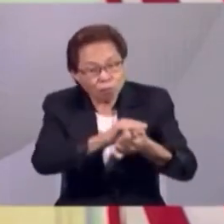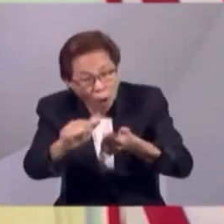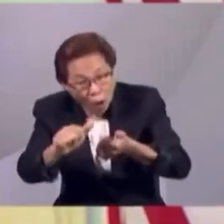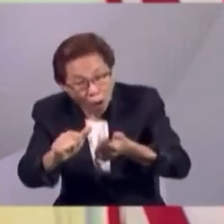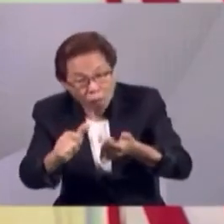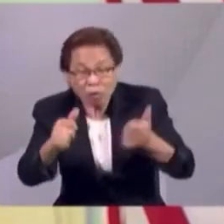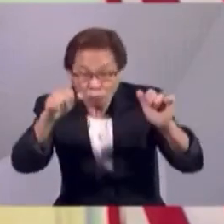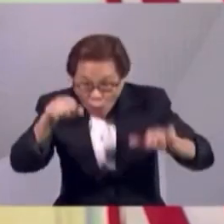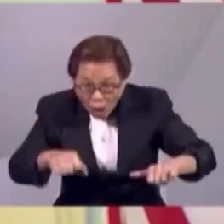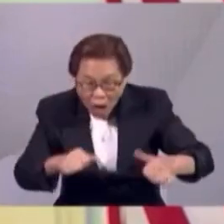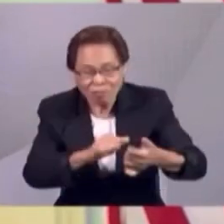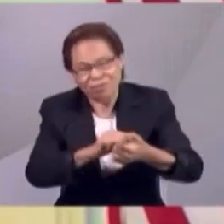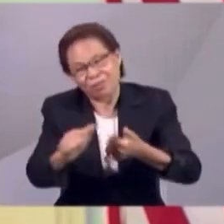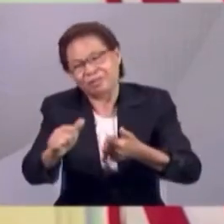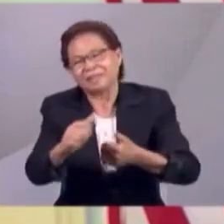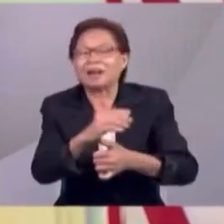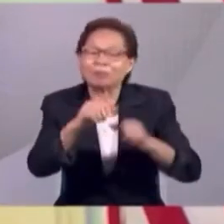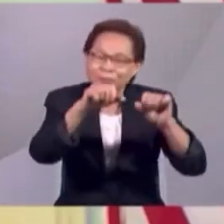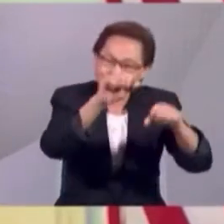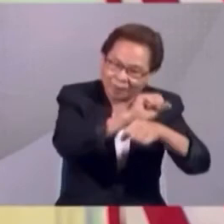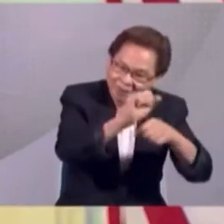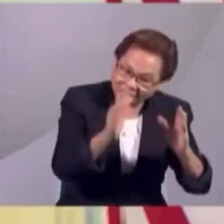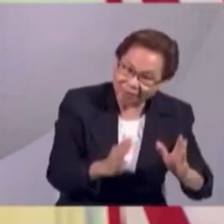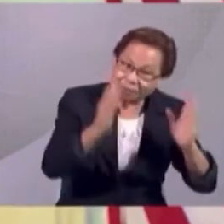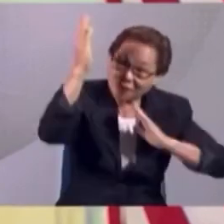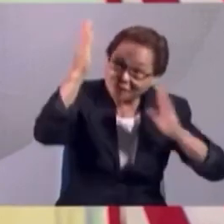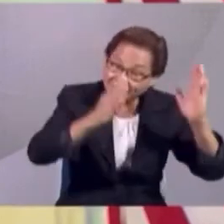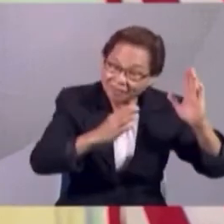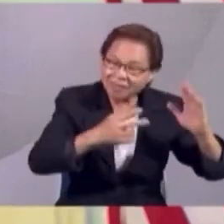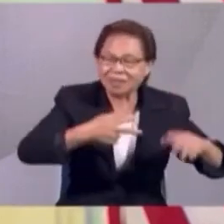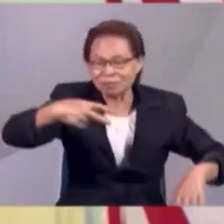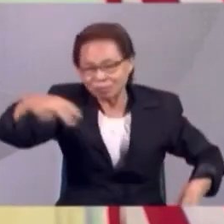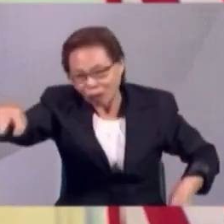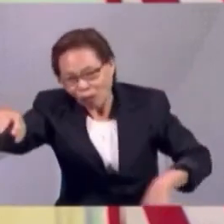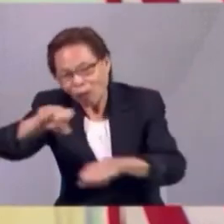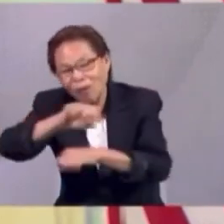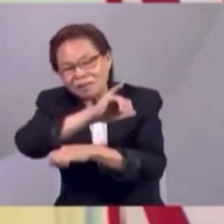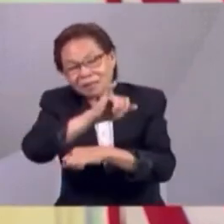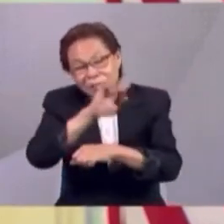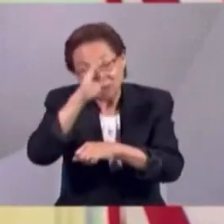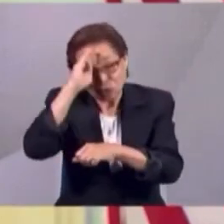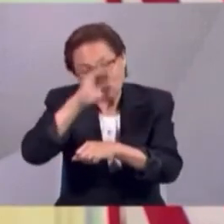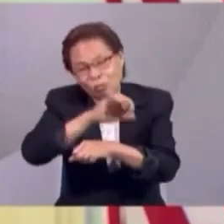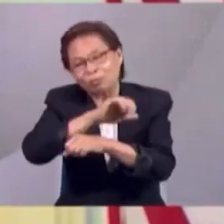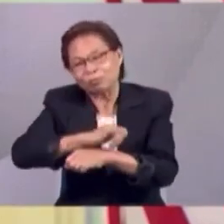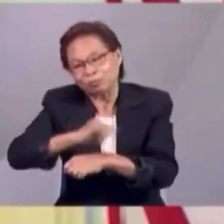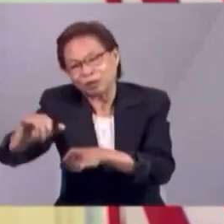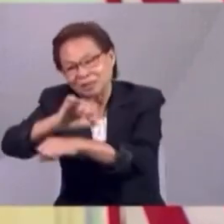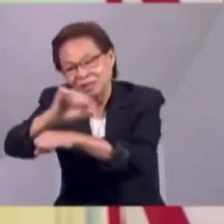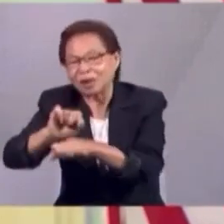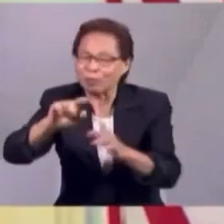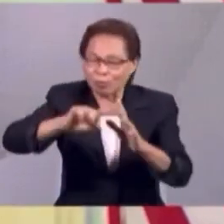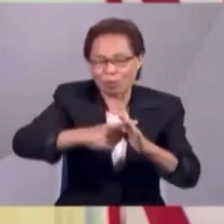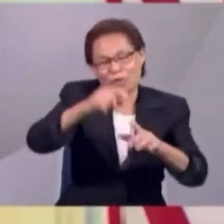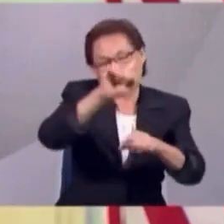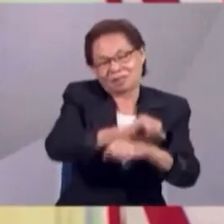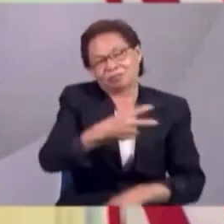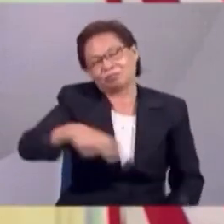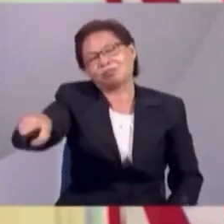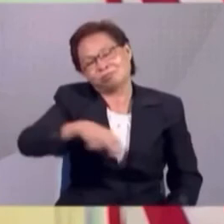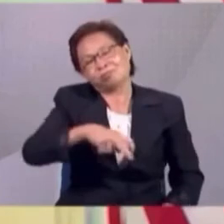maka bolehlah pekerja-pekerja kita yang berulang alik daripada Johor Bahru ke Singapura memulakan kerja